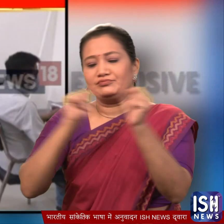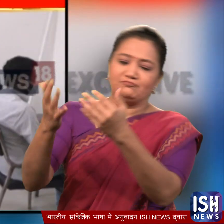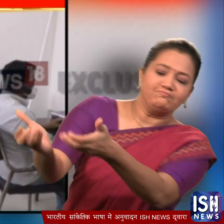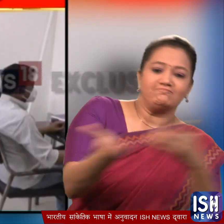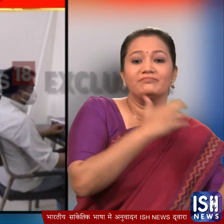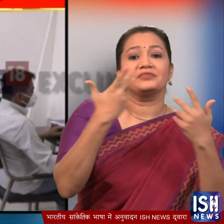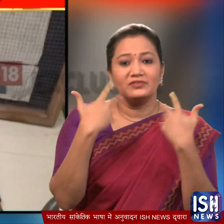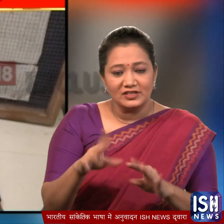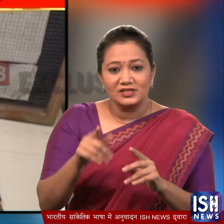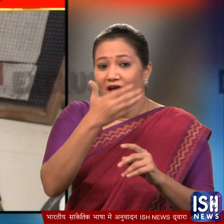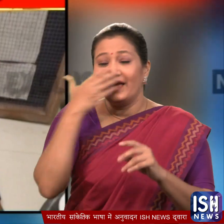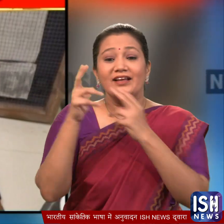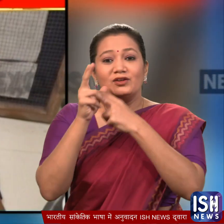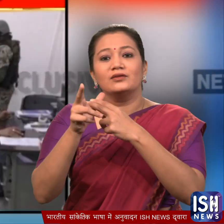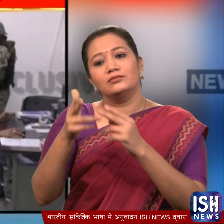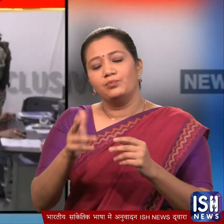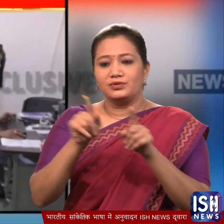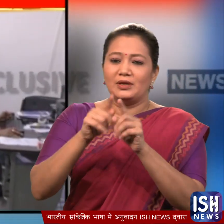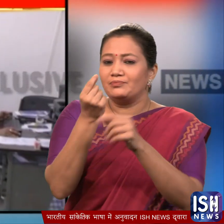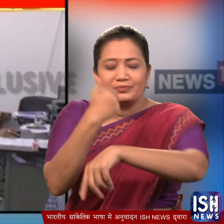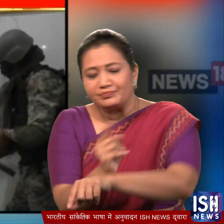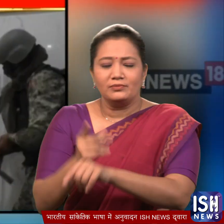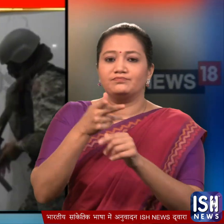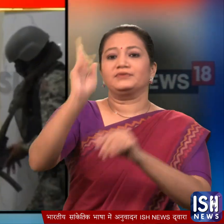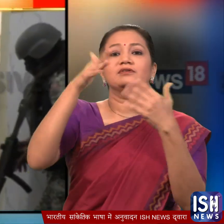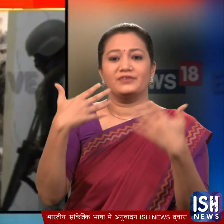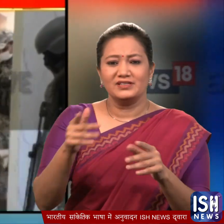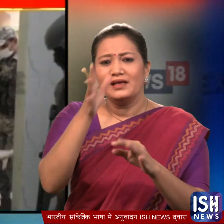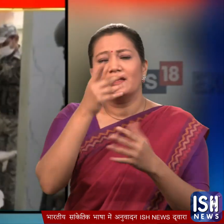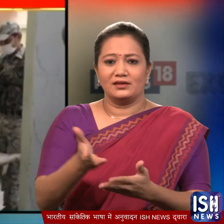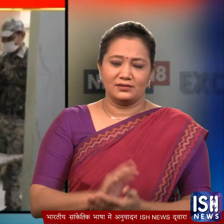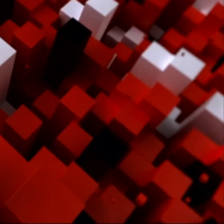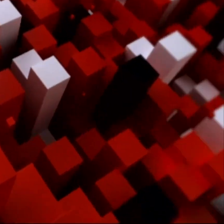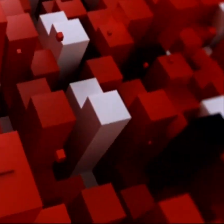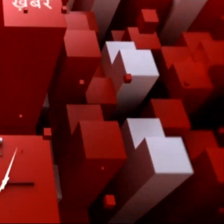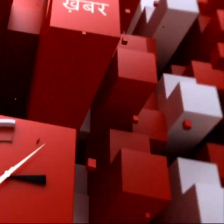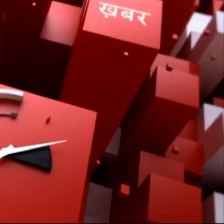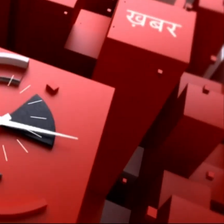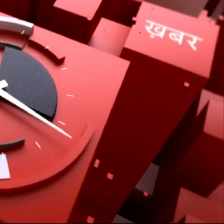सुपरिंटेंडेंट को छुड़ा लिया और आतंकी बने 2 युवकों को चंद मिनटों में ही ढेर भी कर दिया।